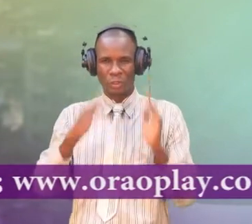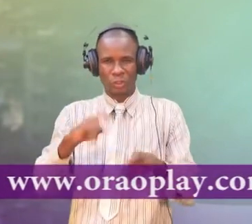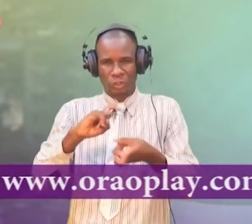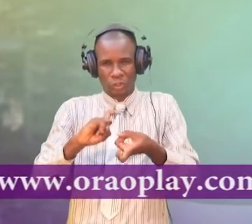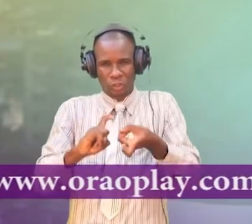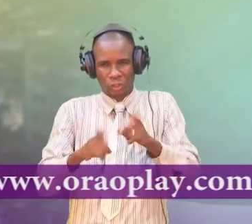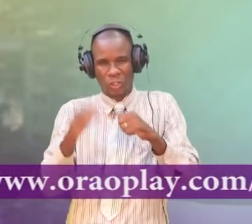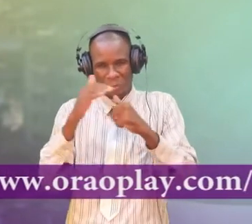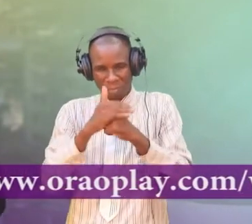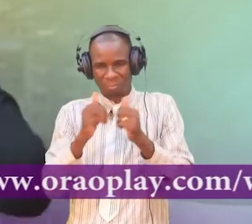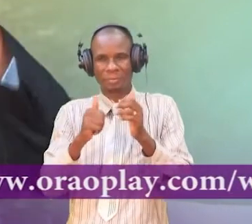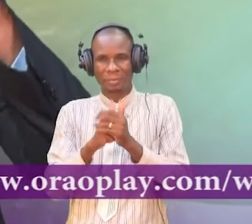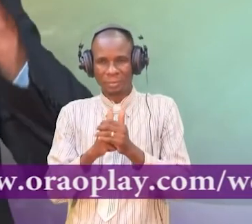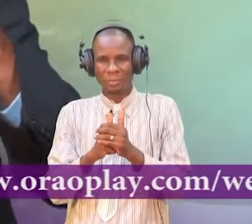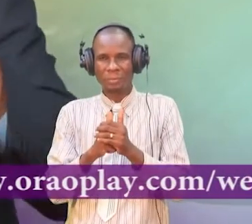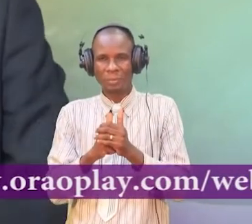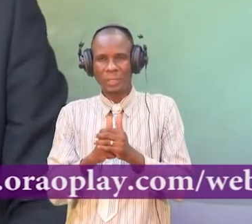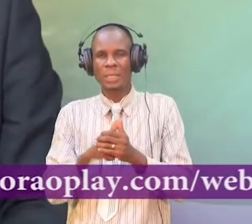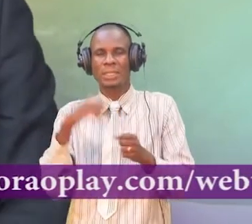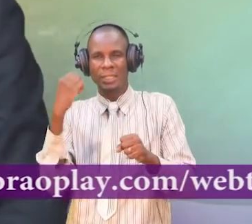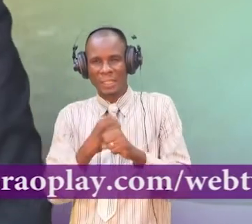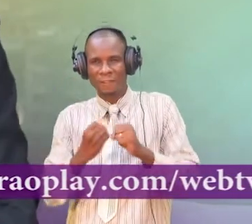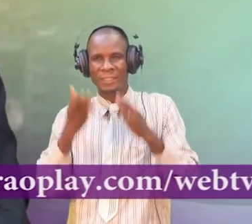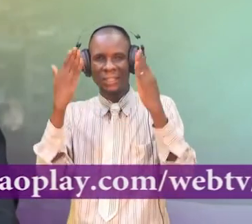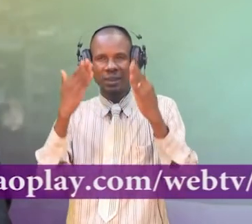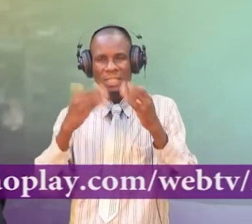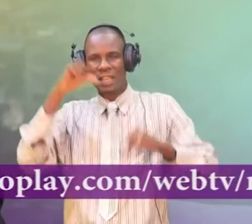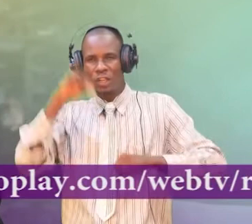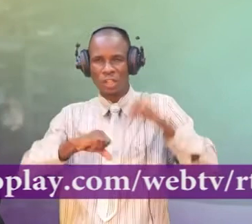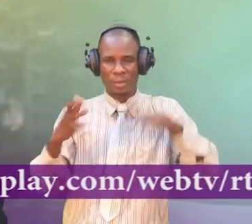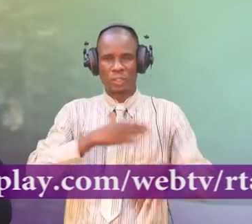Iyo bandeko na ngai yango ezalaki motindo na nzambe